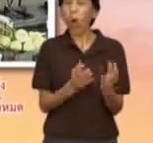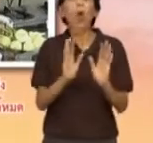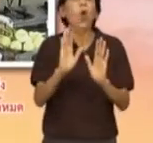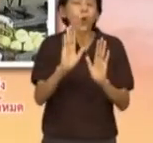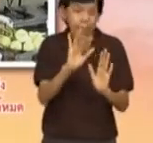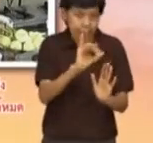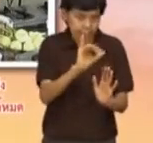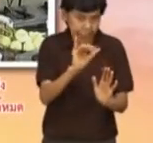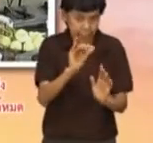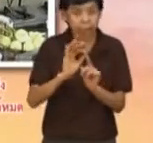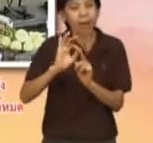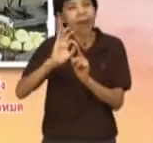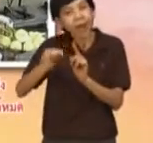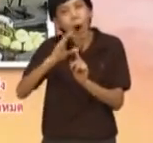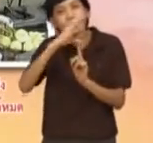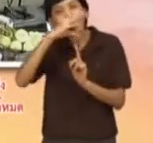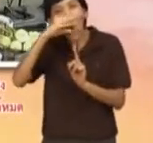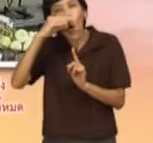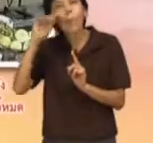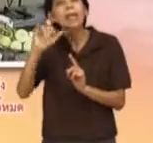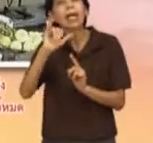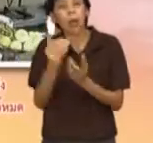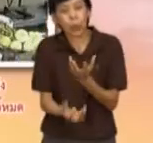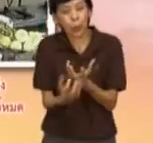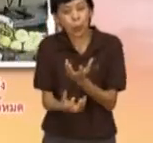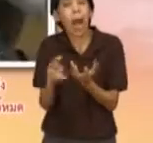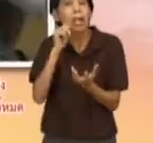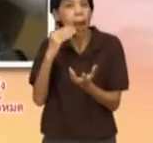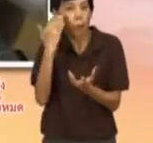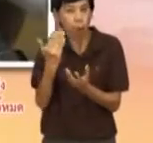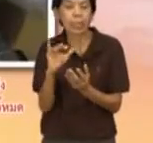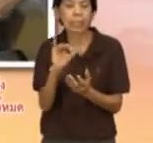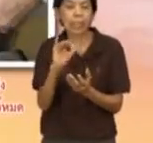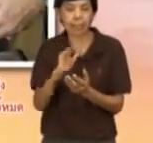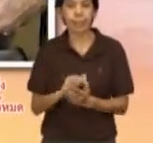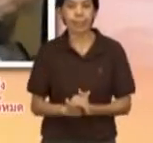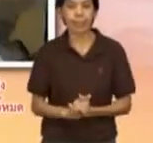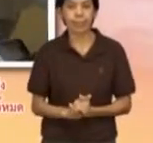วกอันนี้เลย อ ๋ อ นะคะเดี๋ยวเราลวกอันนี้นิดนึง